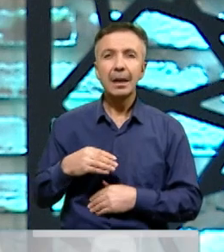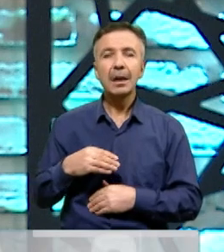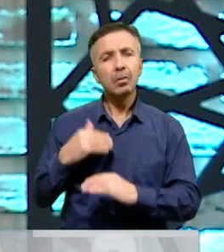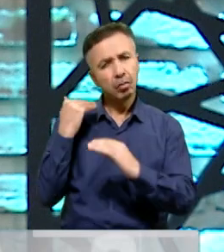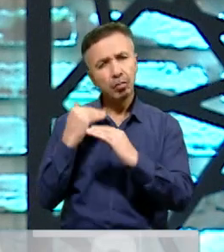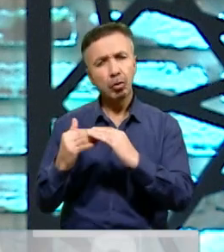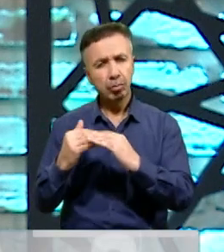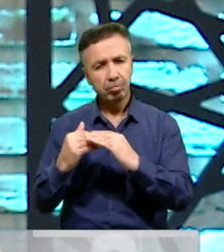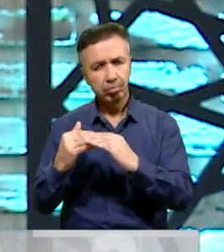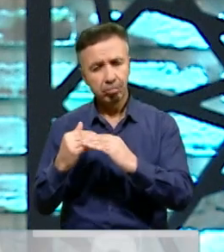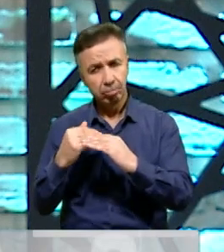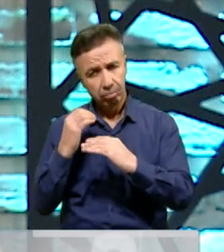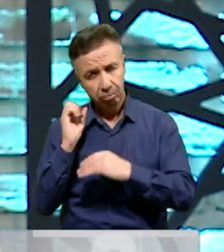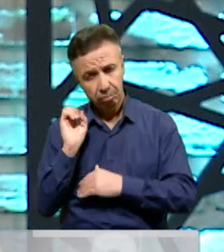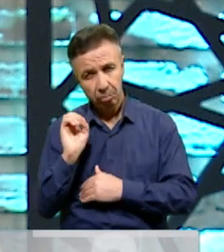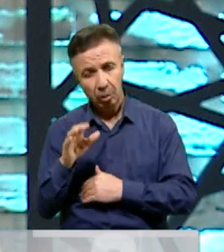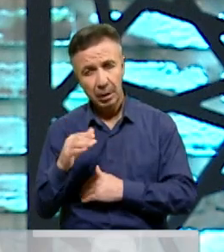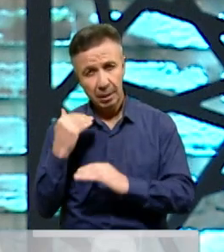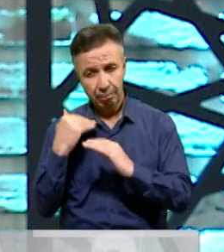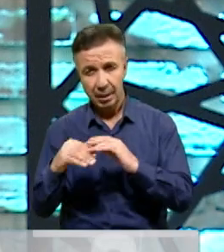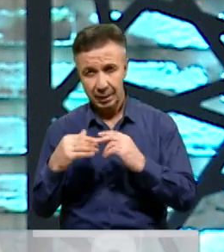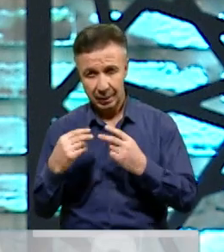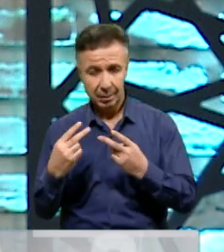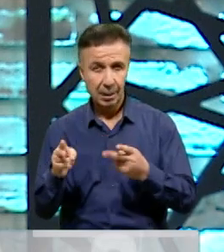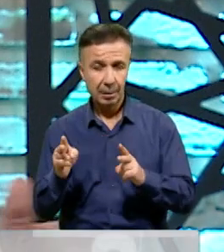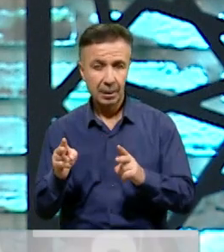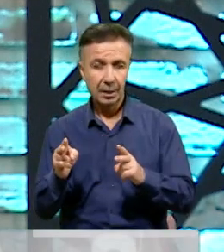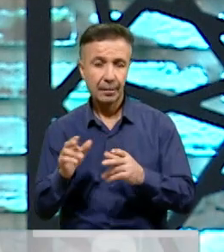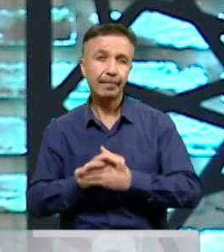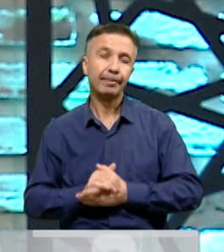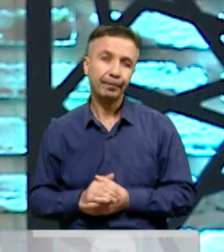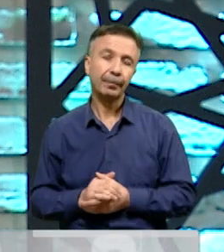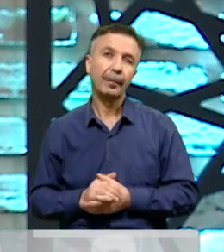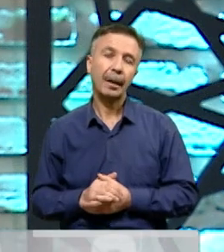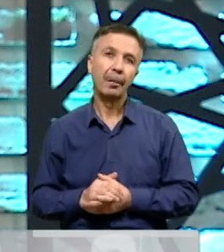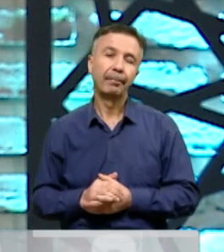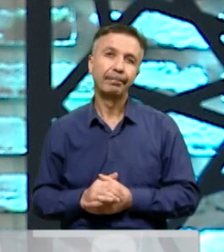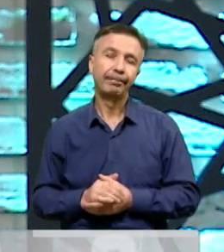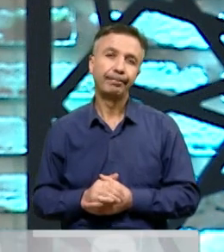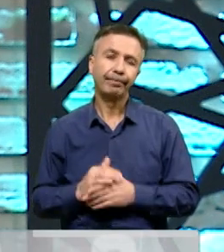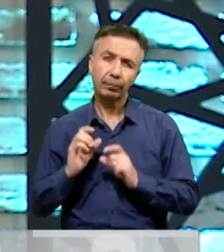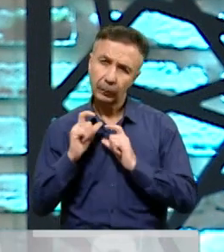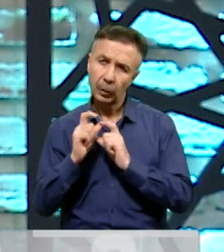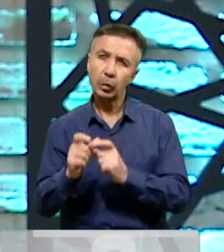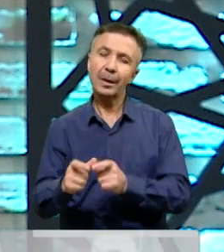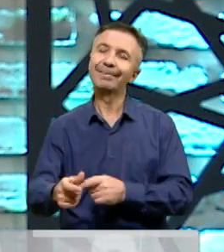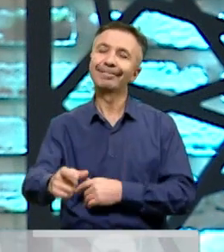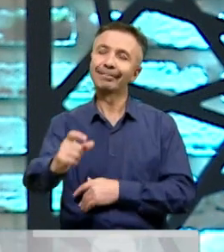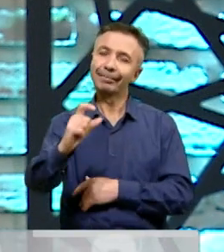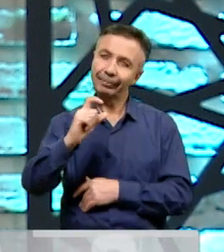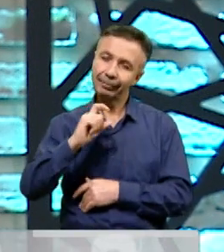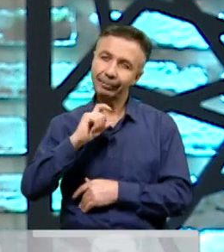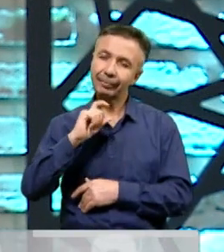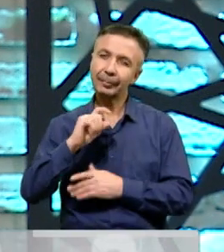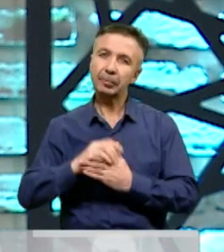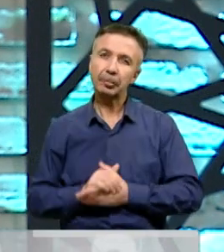suretiyle, isterlerse mesaj atmak suretiyle soruları benim önümdeki ekrana düşer. Bendeniz de hocama sizin adınızı aktarırım. An